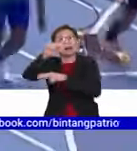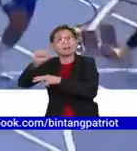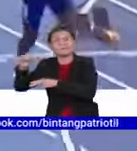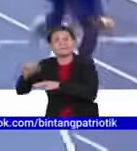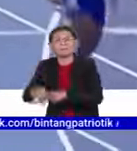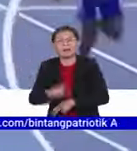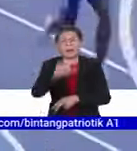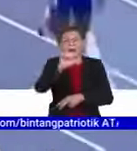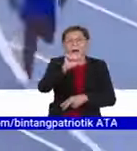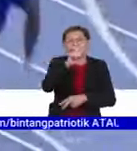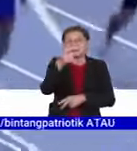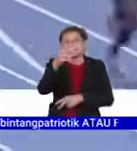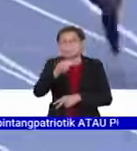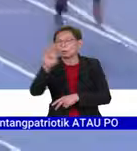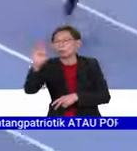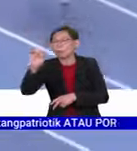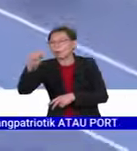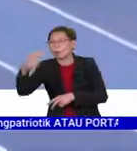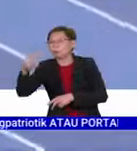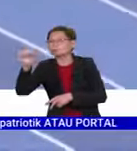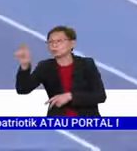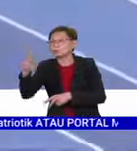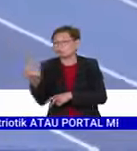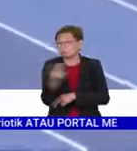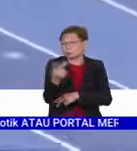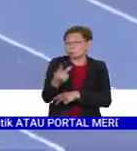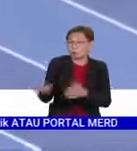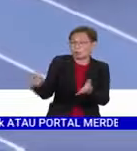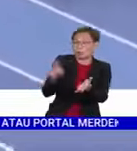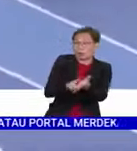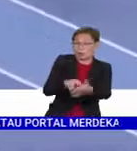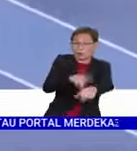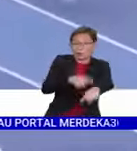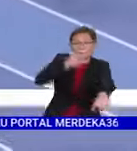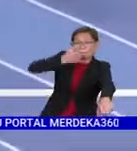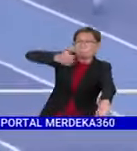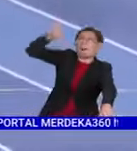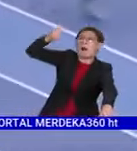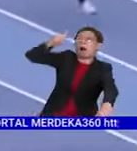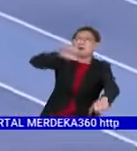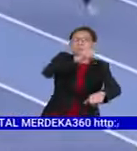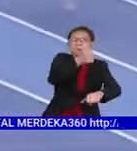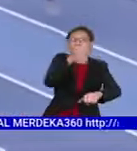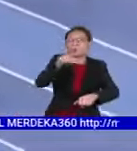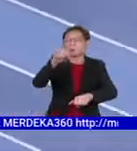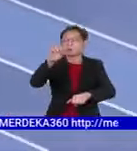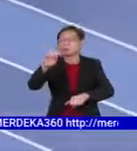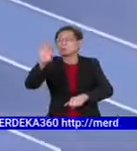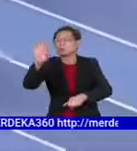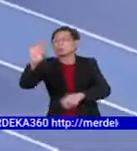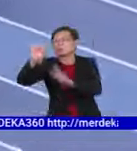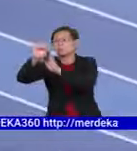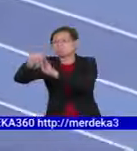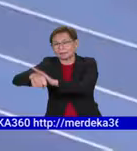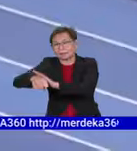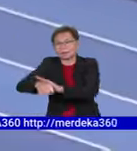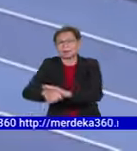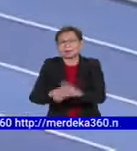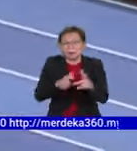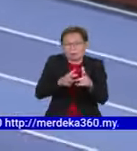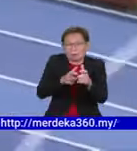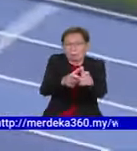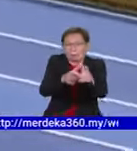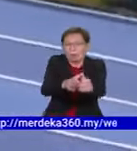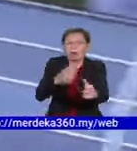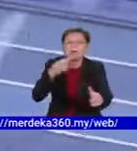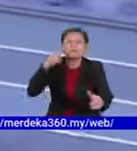Sebelum ini, Azin dan Bonsu mencipta sensasi selepas masing-masing mencatat rekod terbaik 10.09 saat pada kejohanan